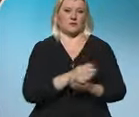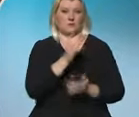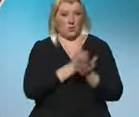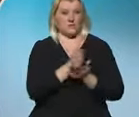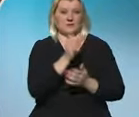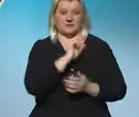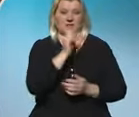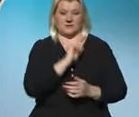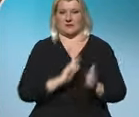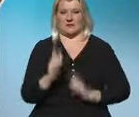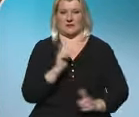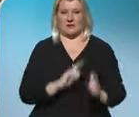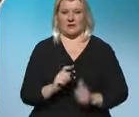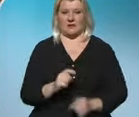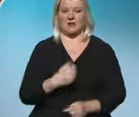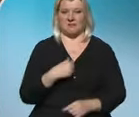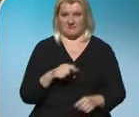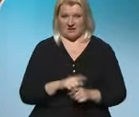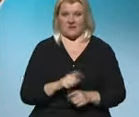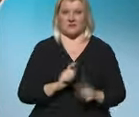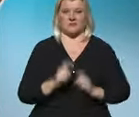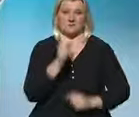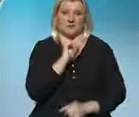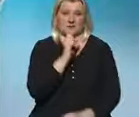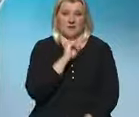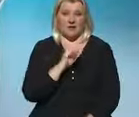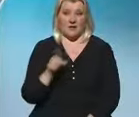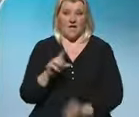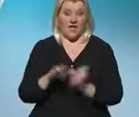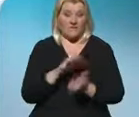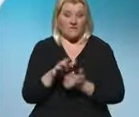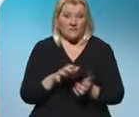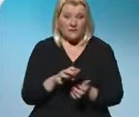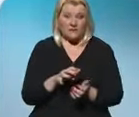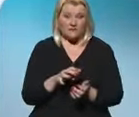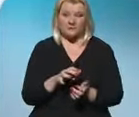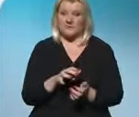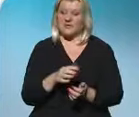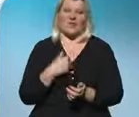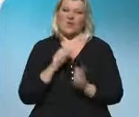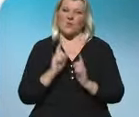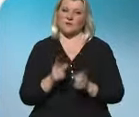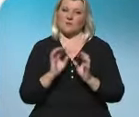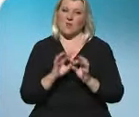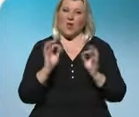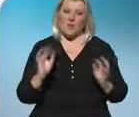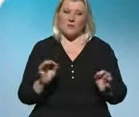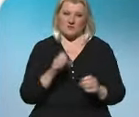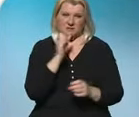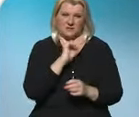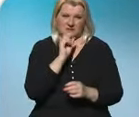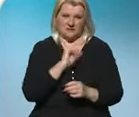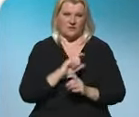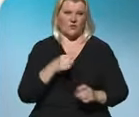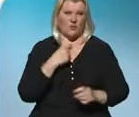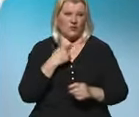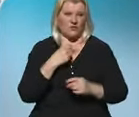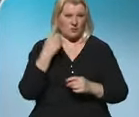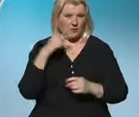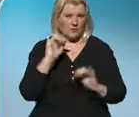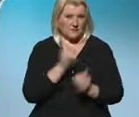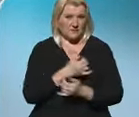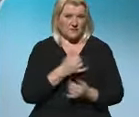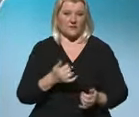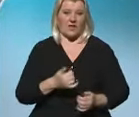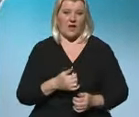kamkoliv. Zmrzlina i u nás funguje, ano. Vy máte ráda zmrzlinu, Evo? Já to omezuju kvůli tomu zpívání, mě to moc nedělá dobře, takže ano. Nejsem zmrzlinová, ale